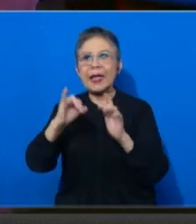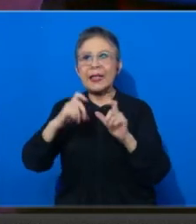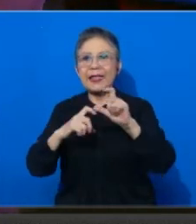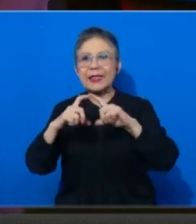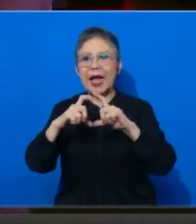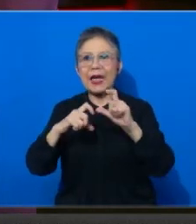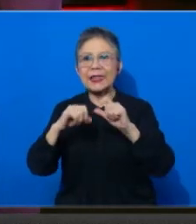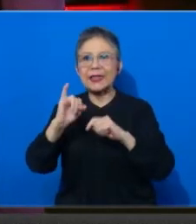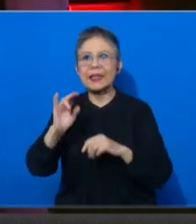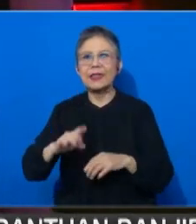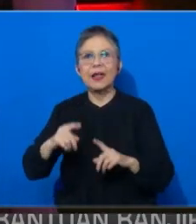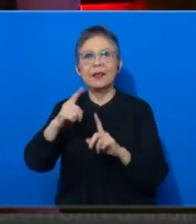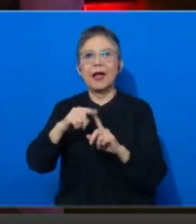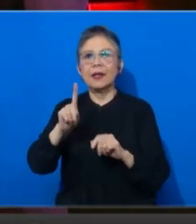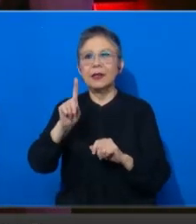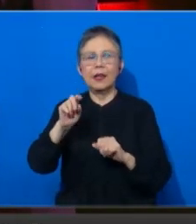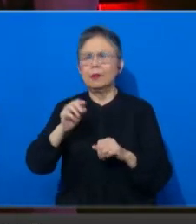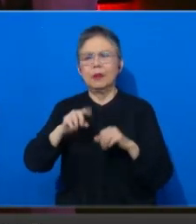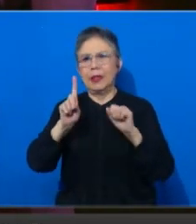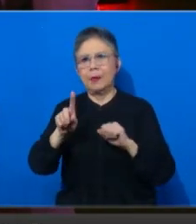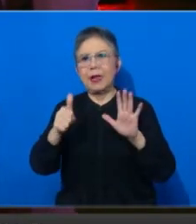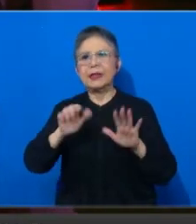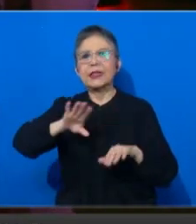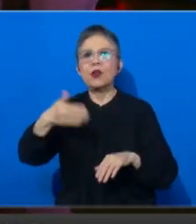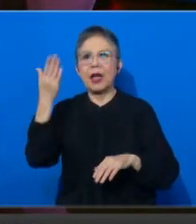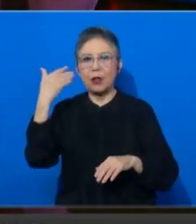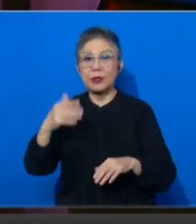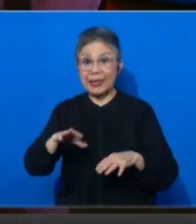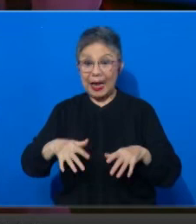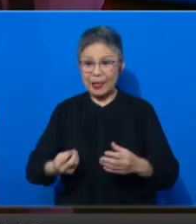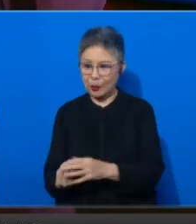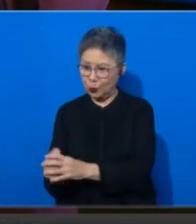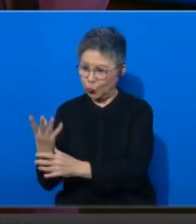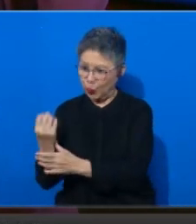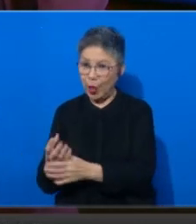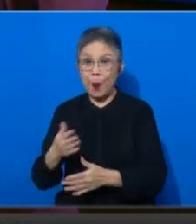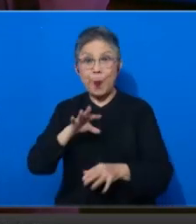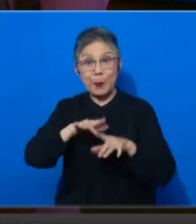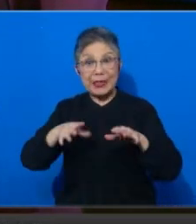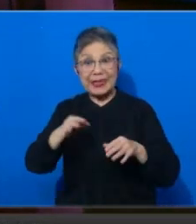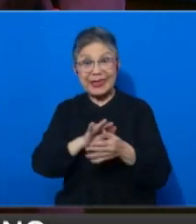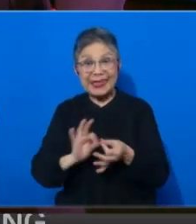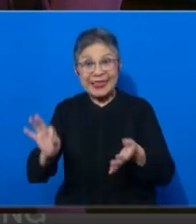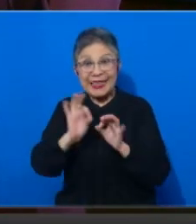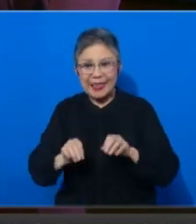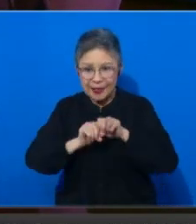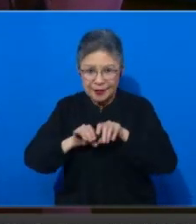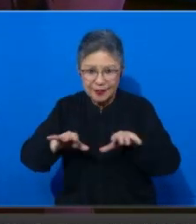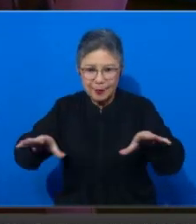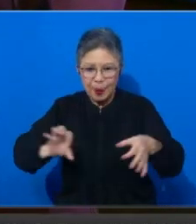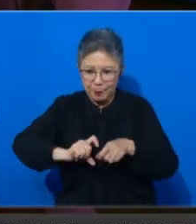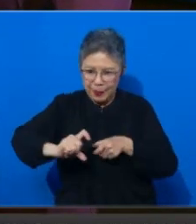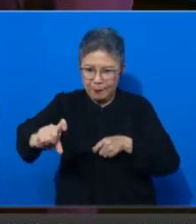Sombo sejak 16 tahun yang lalu. Bahkan air bersih dari sumber mata air juga disalurkan ke dua desa tetangga melalui